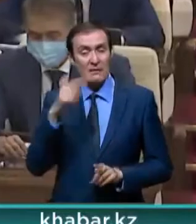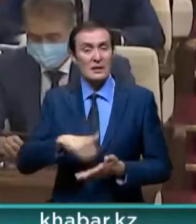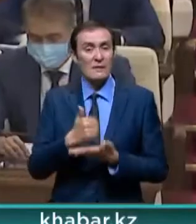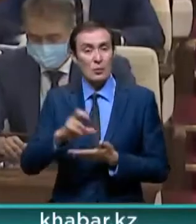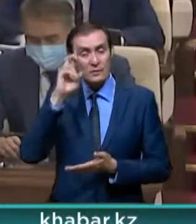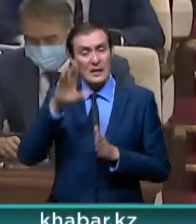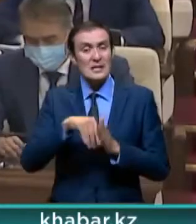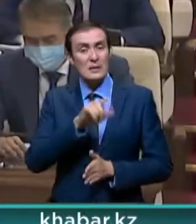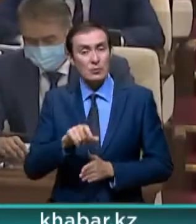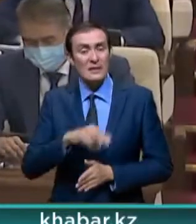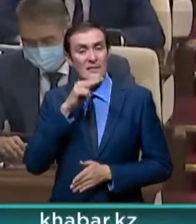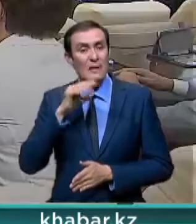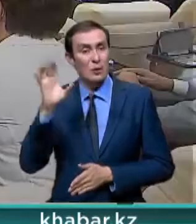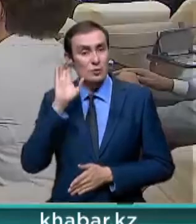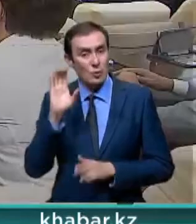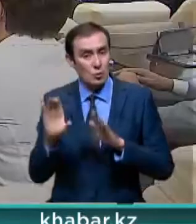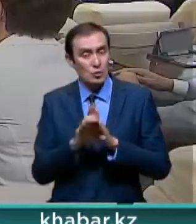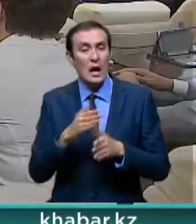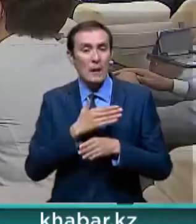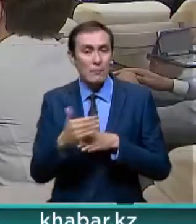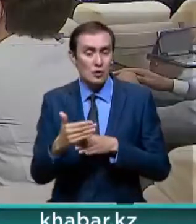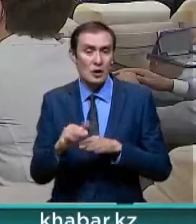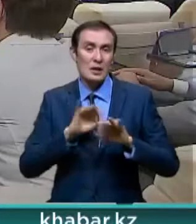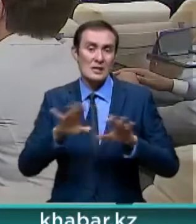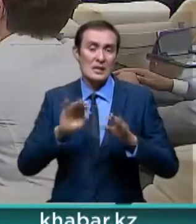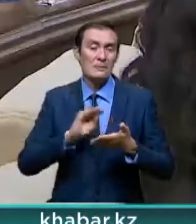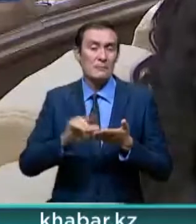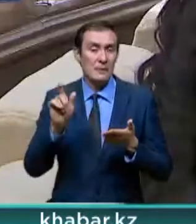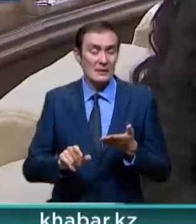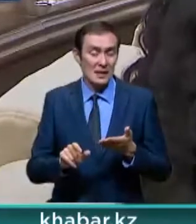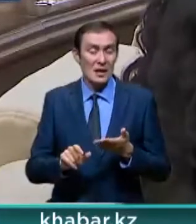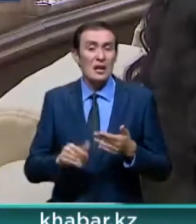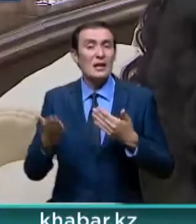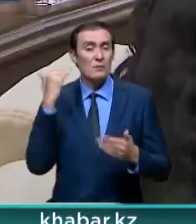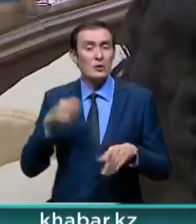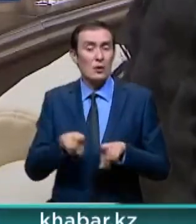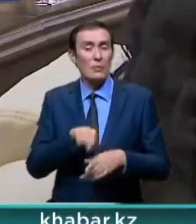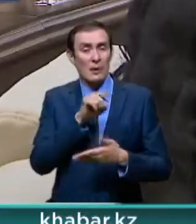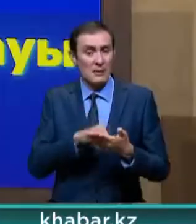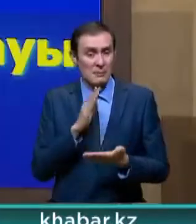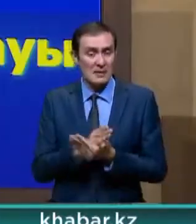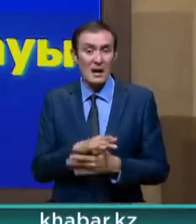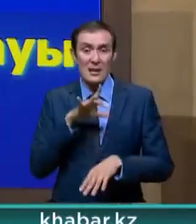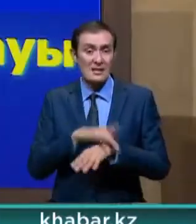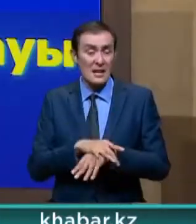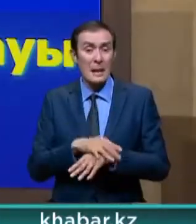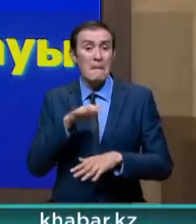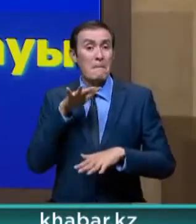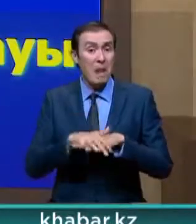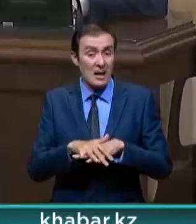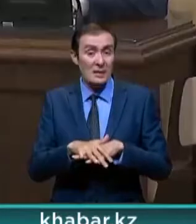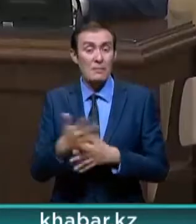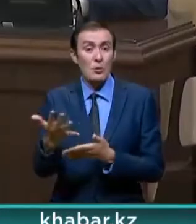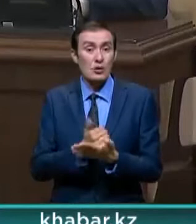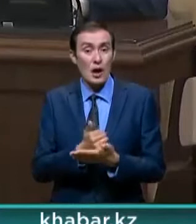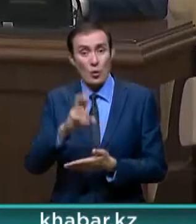президент. Депутаты его внимательно слушают, а позже откровенничают с прессой. Решение назрело давно, тем более, что на деле банки второго уровня,